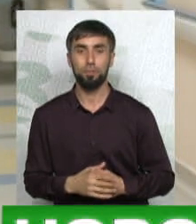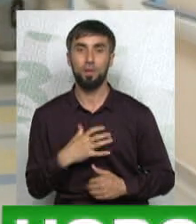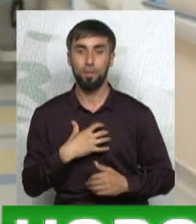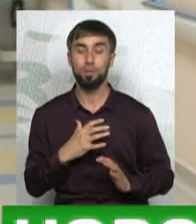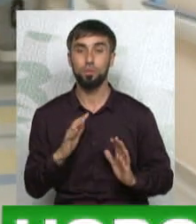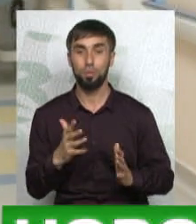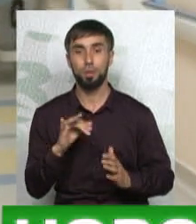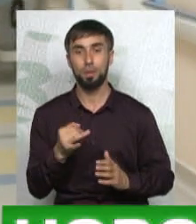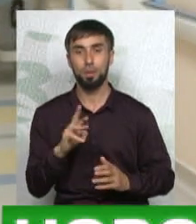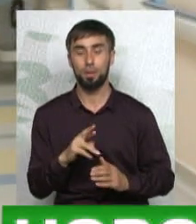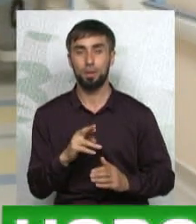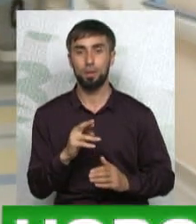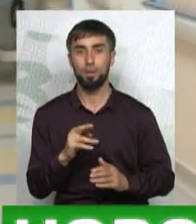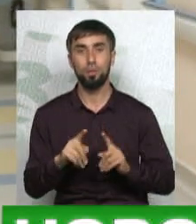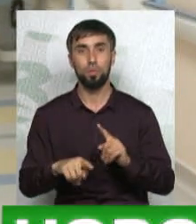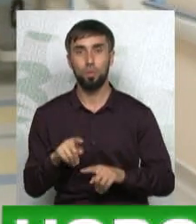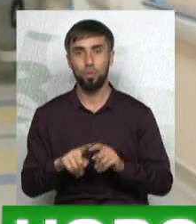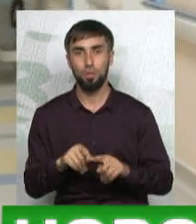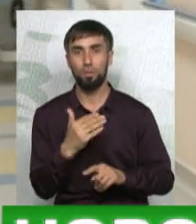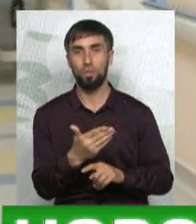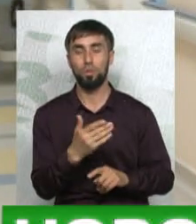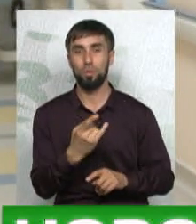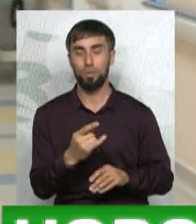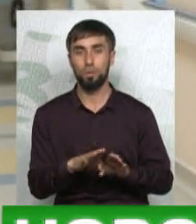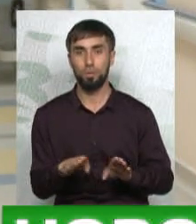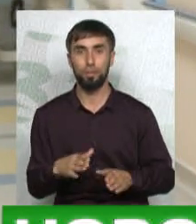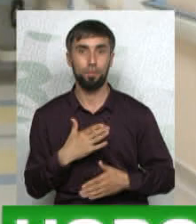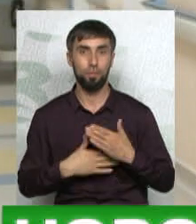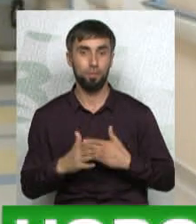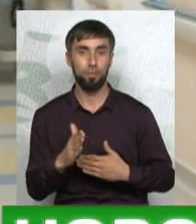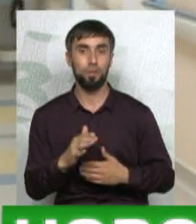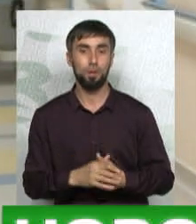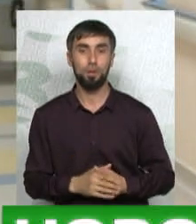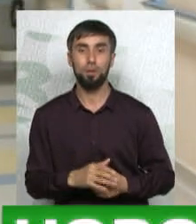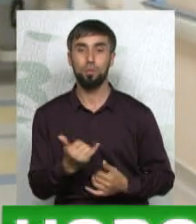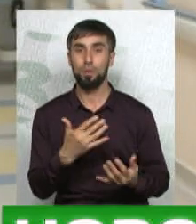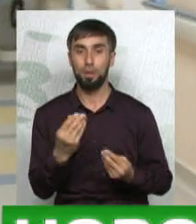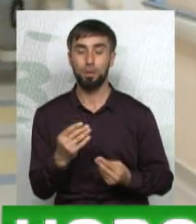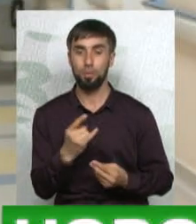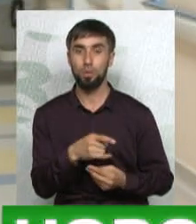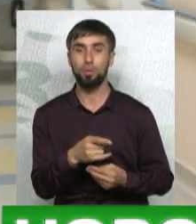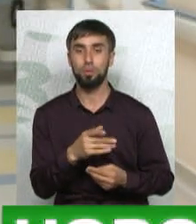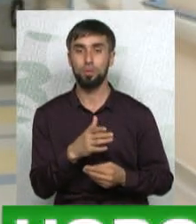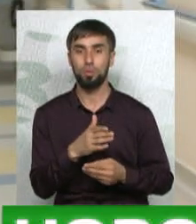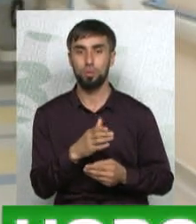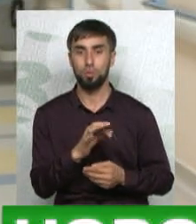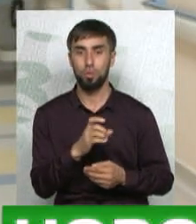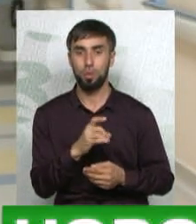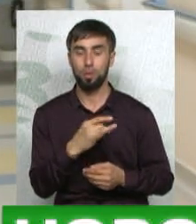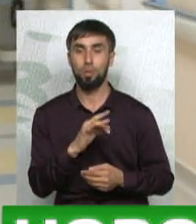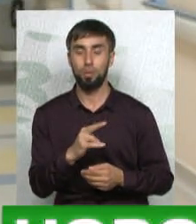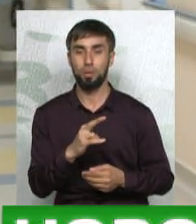важное событие, и для непосредственно родственников ребенка, потому что на сегодняшний день ребенок сохранный,